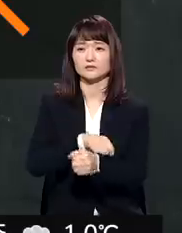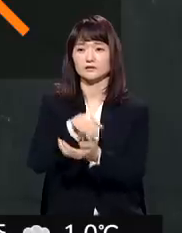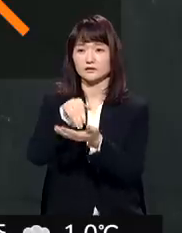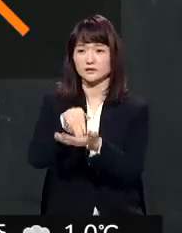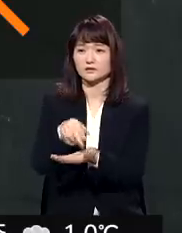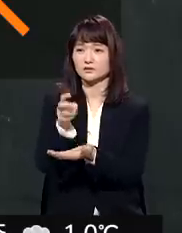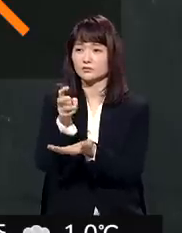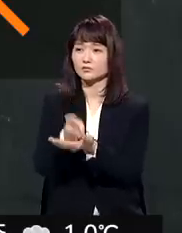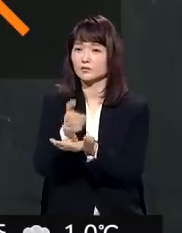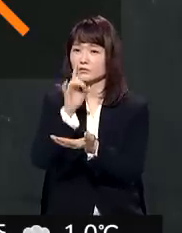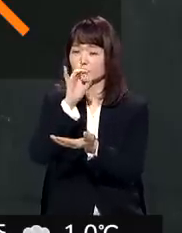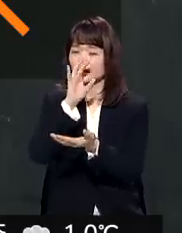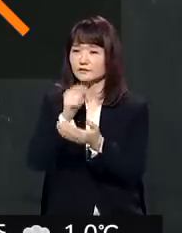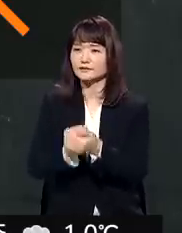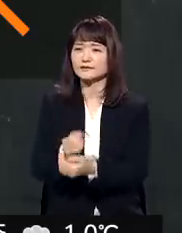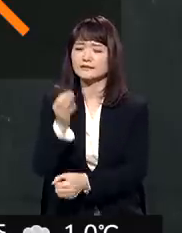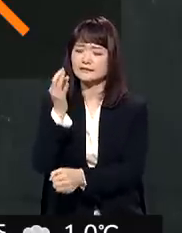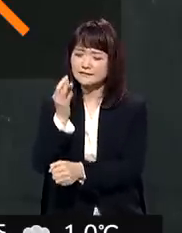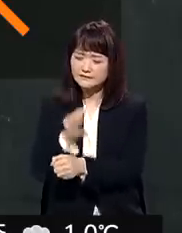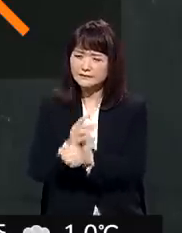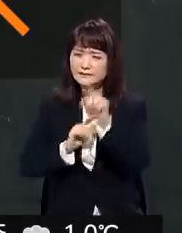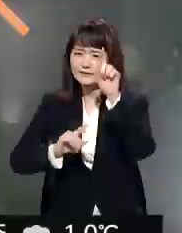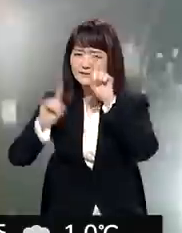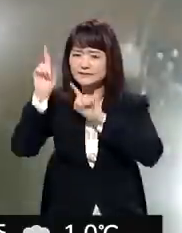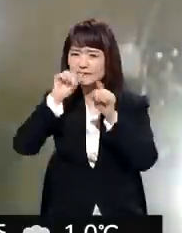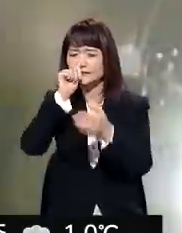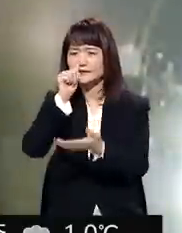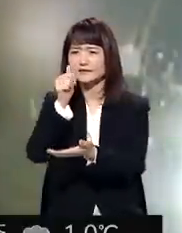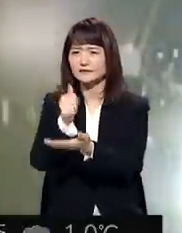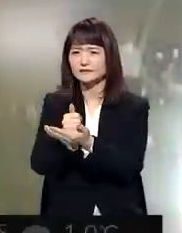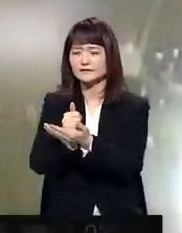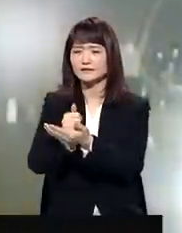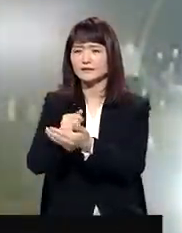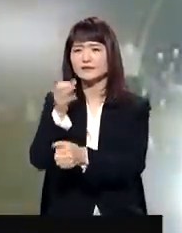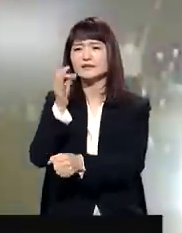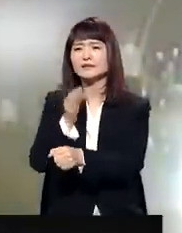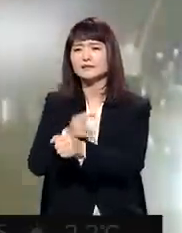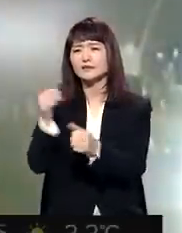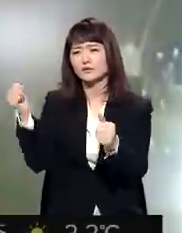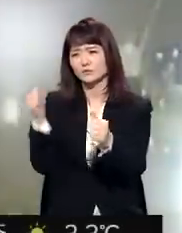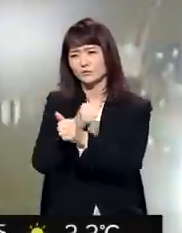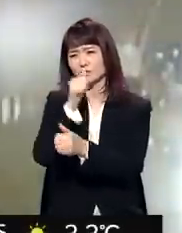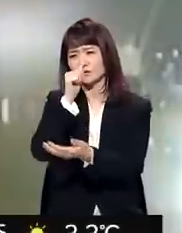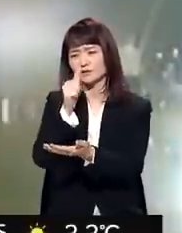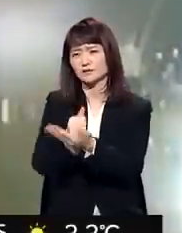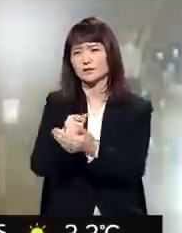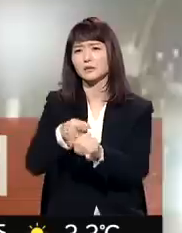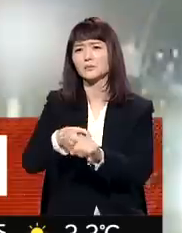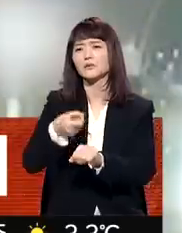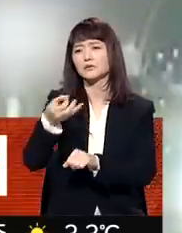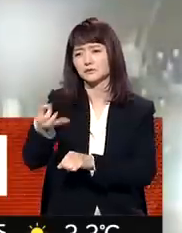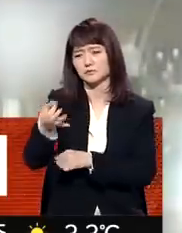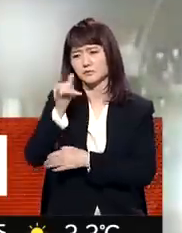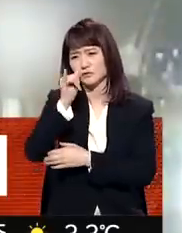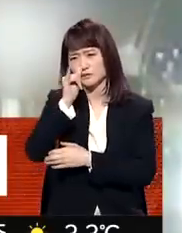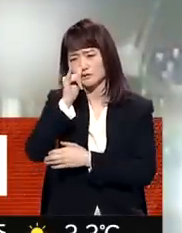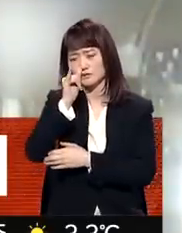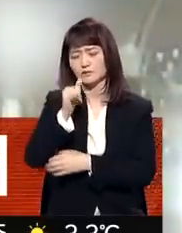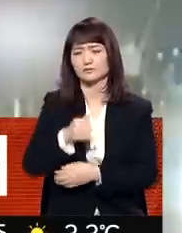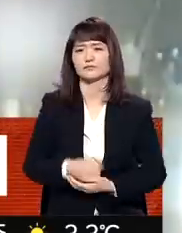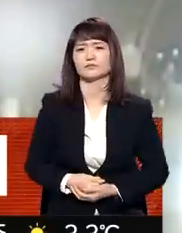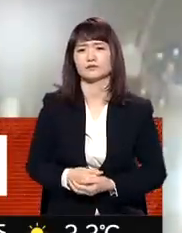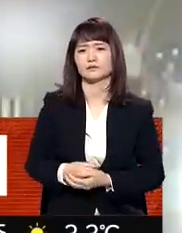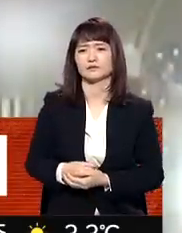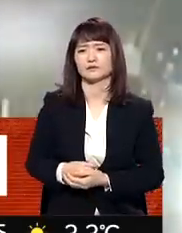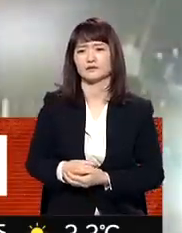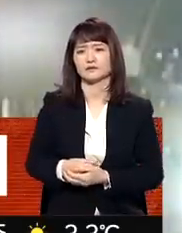되면 단순 상했잖아 단순폭행죄가 되는 거거든요 그러면 벌금도 있고 관대하게 처벌이 됩니다 그러다 보니까